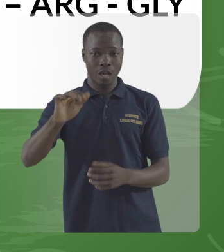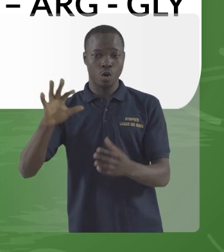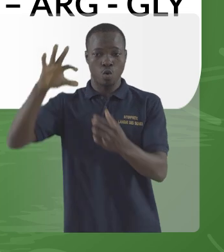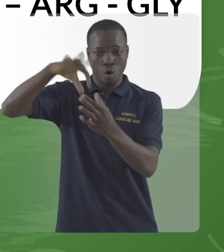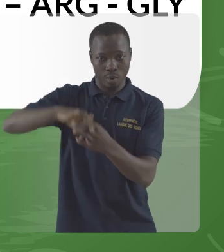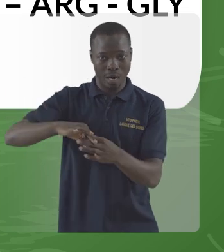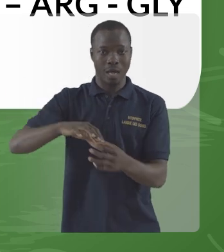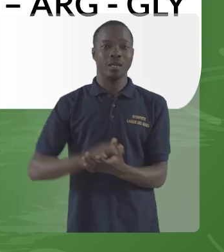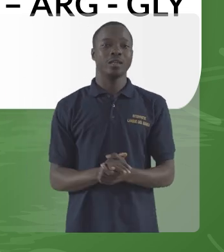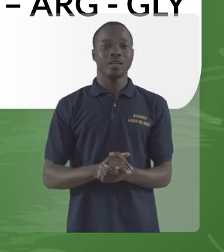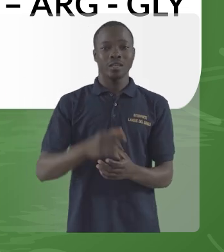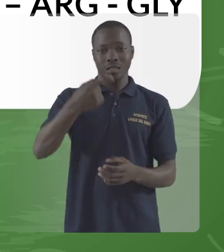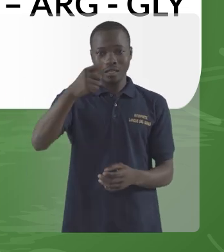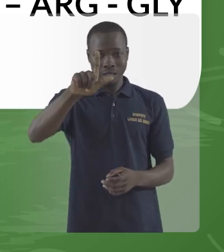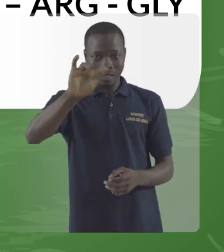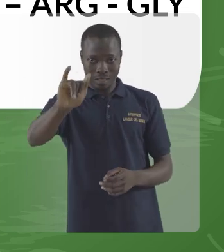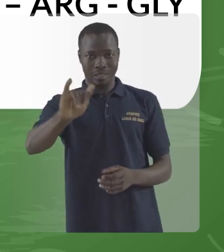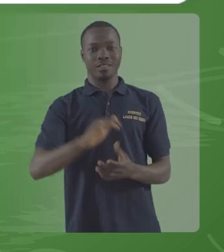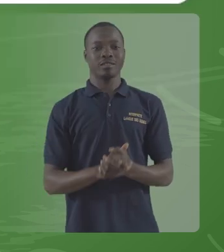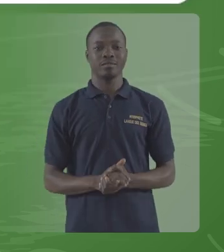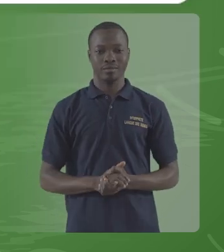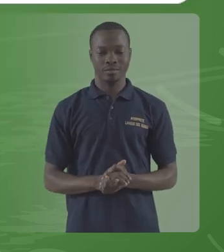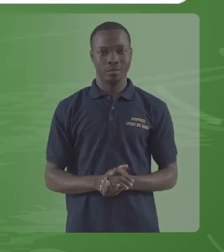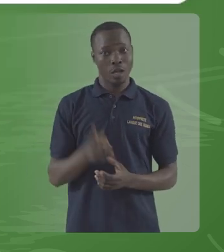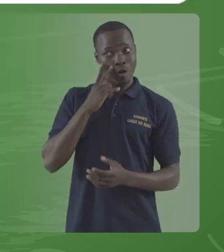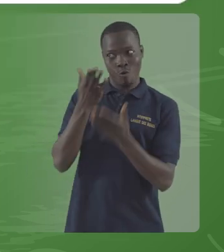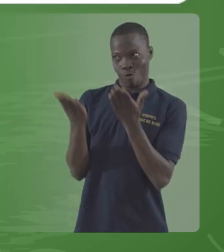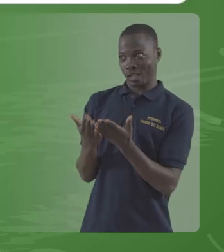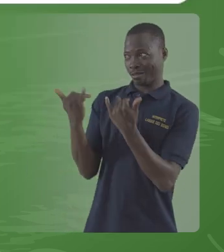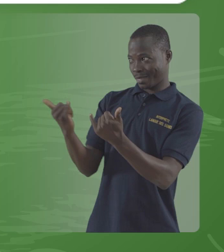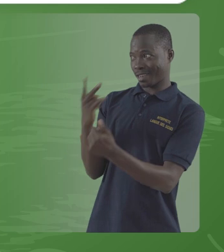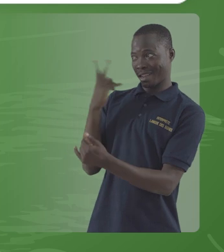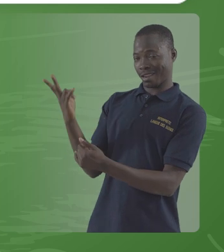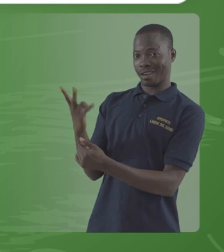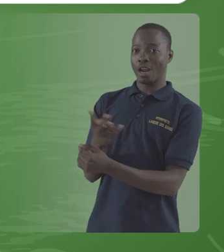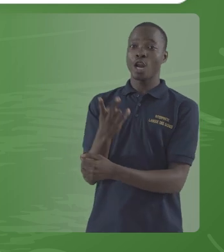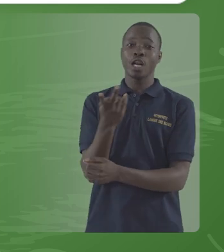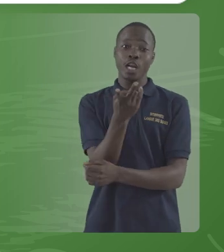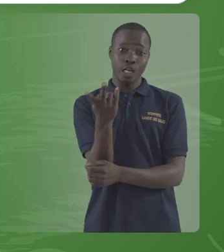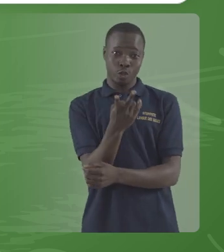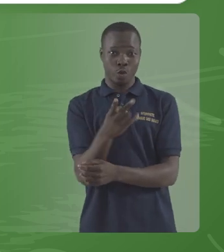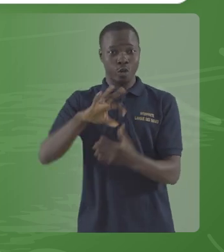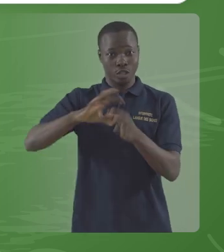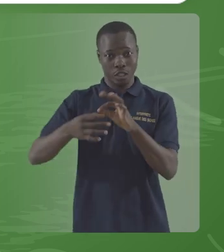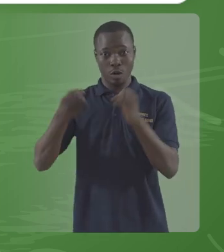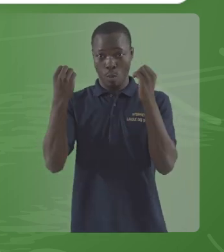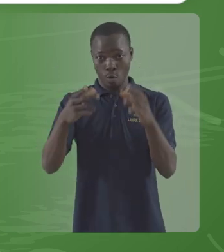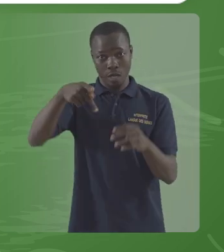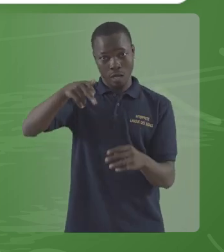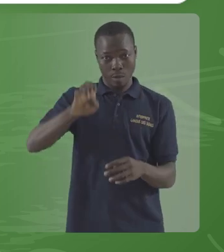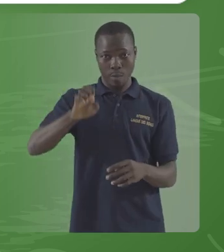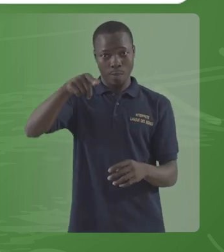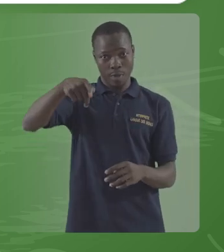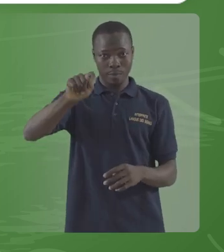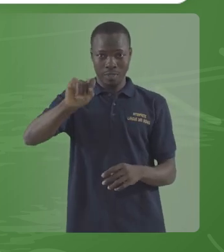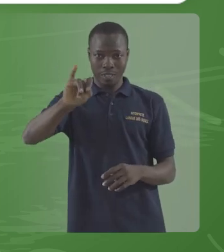GGA code pour la glycine. Voici les deux chaînes polypeptidiques